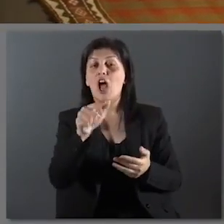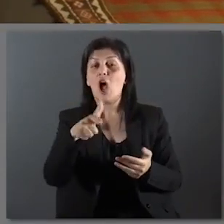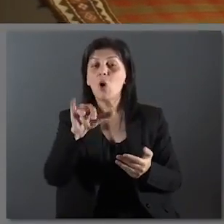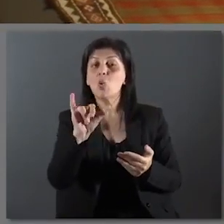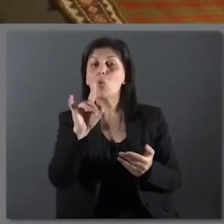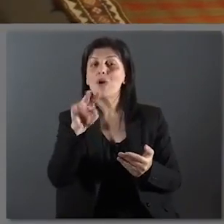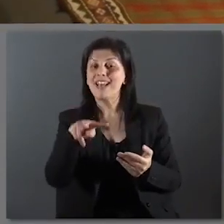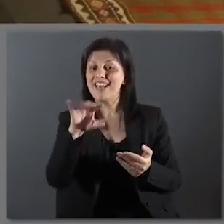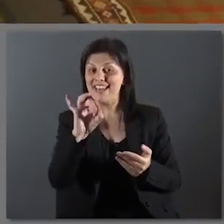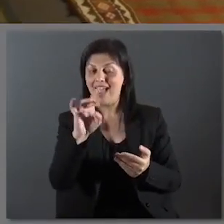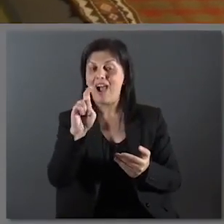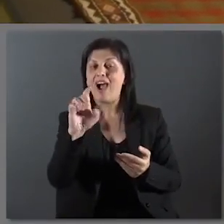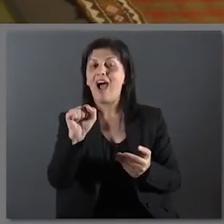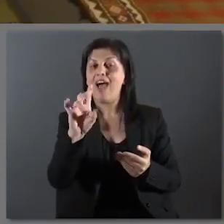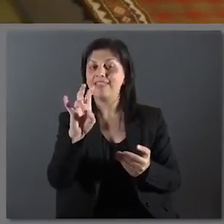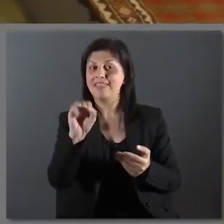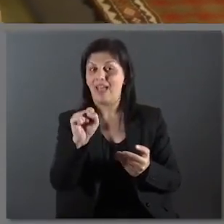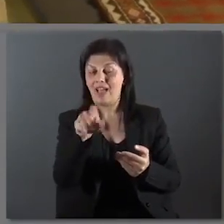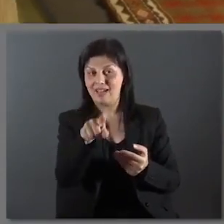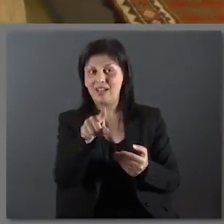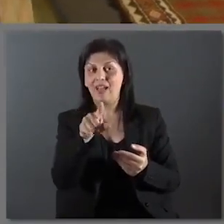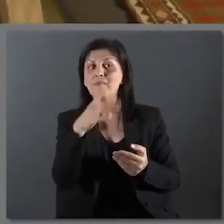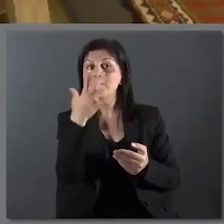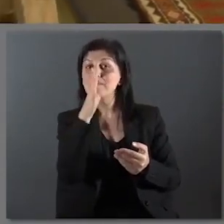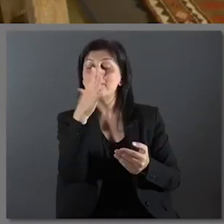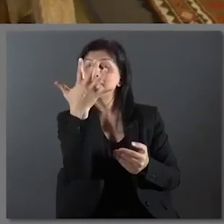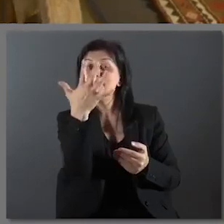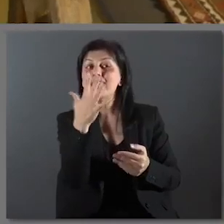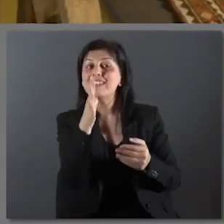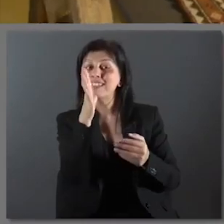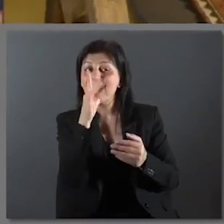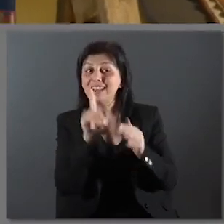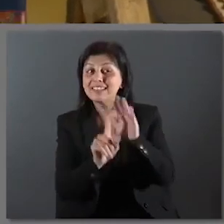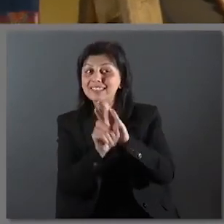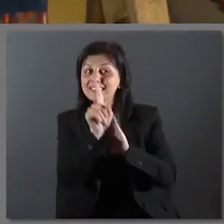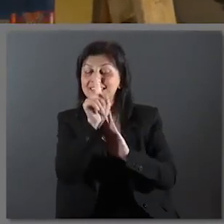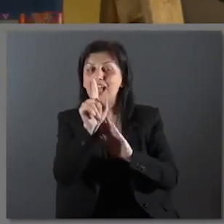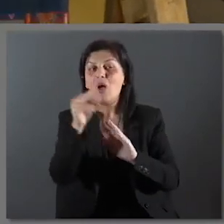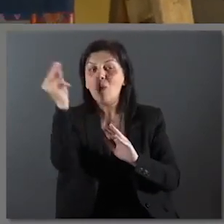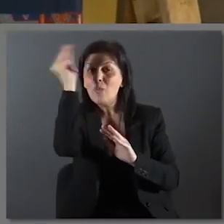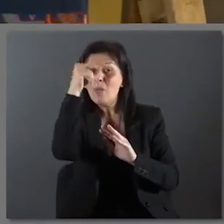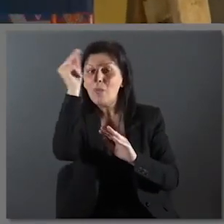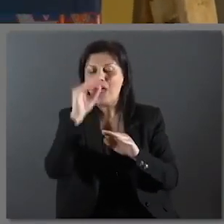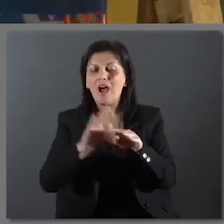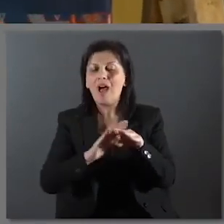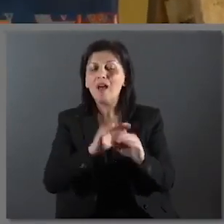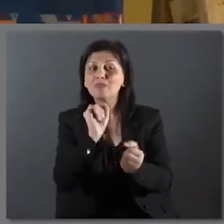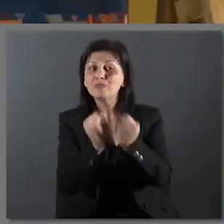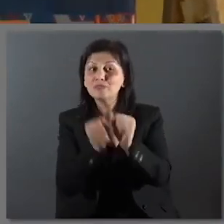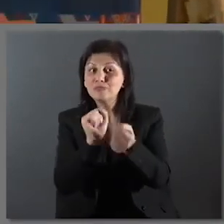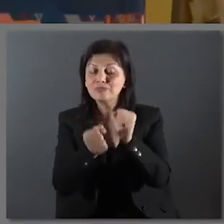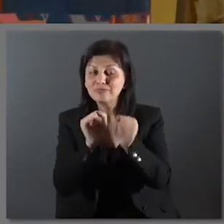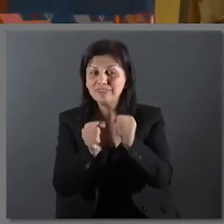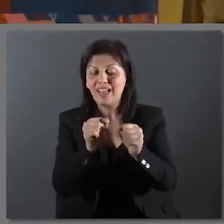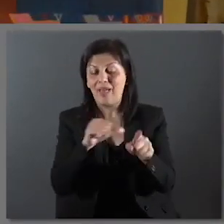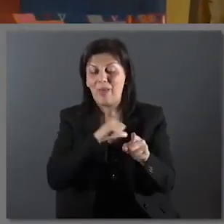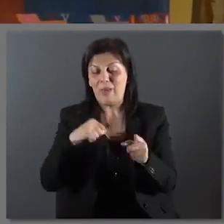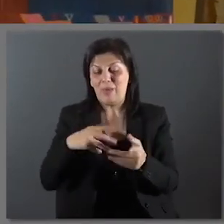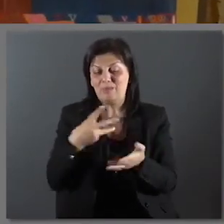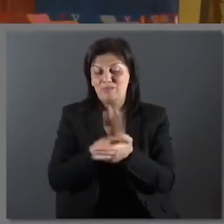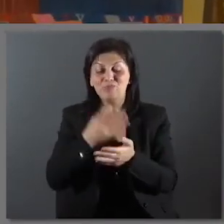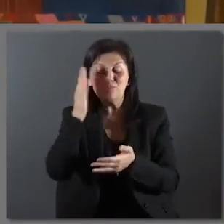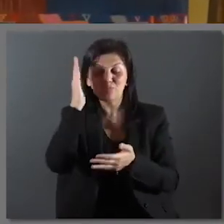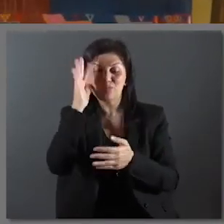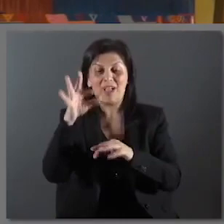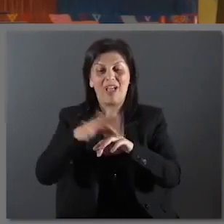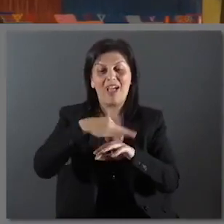Qızlar 5 yaşından ta həyatının sonuna qədər xalça toxuyur, xalça toxumağı öyrənirdi. Öncə özü üçün